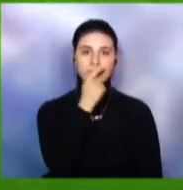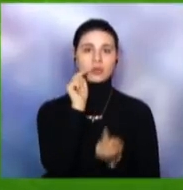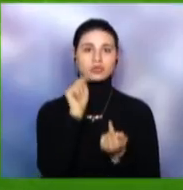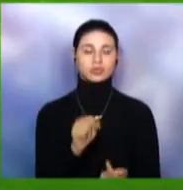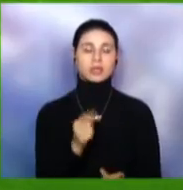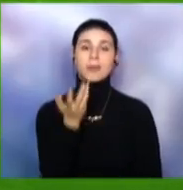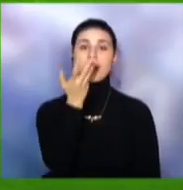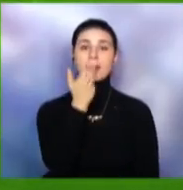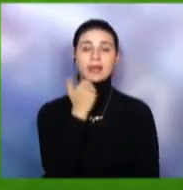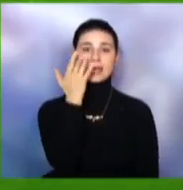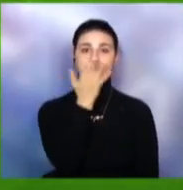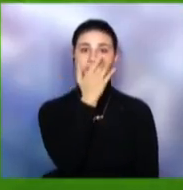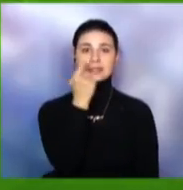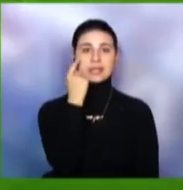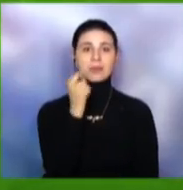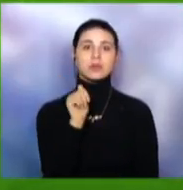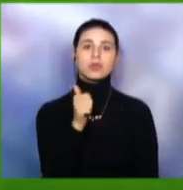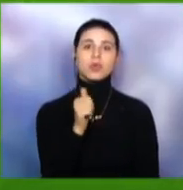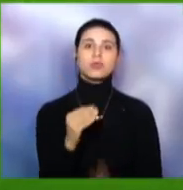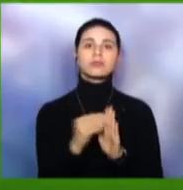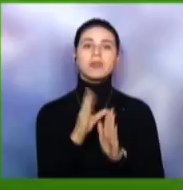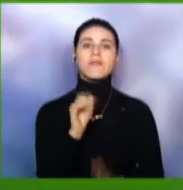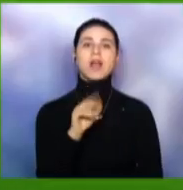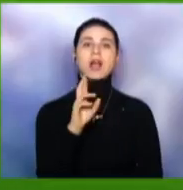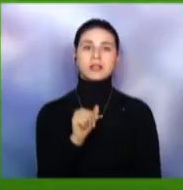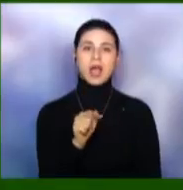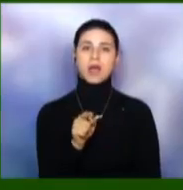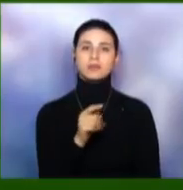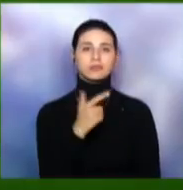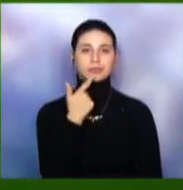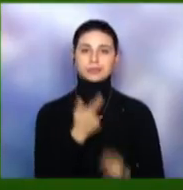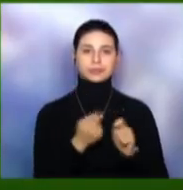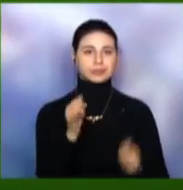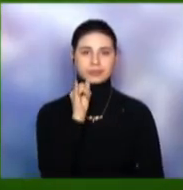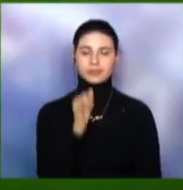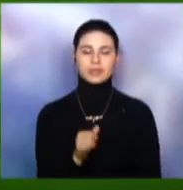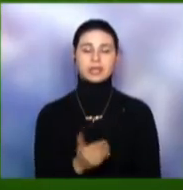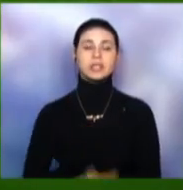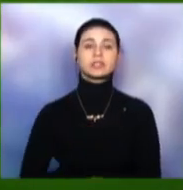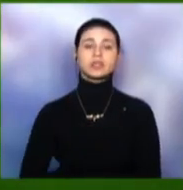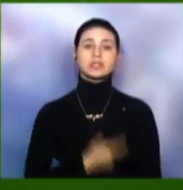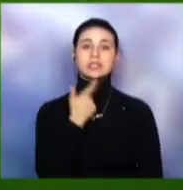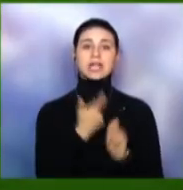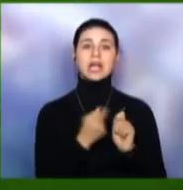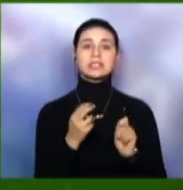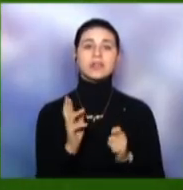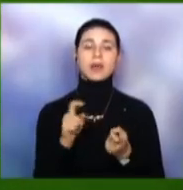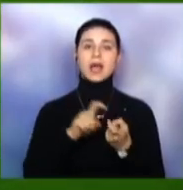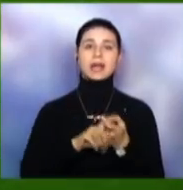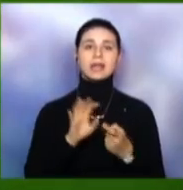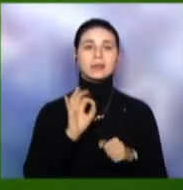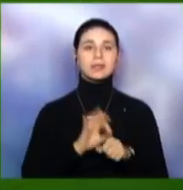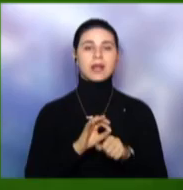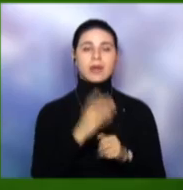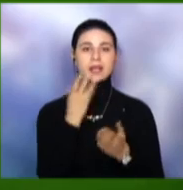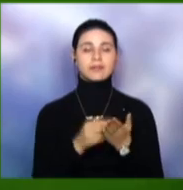ლინზების გამოყენების ხანგრძლივობა და ვარგისიანობის ვადა შეზღუდულია. სიცოცხლის გახანგრძლივება და არაგადამდებ დაავადებათა თავიდან